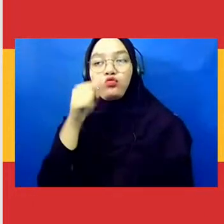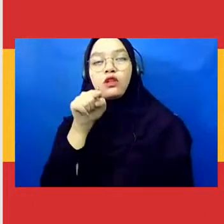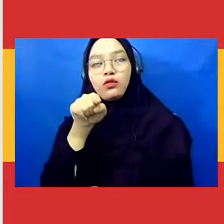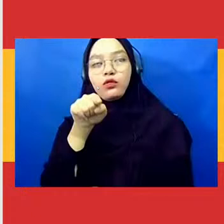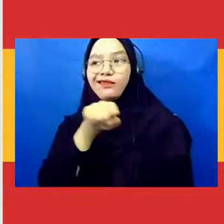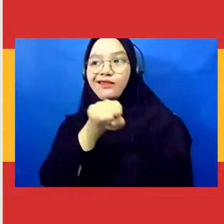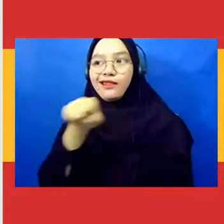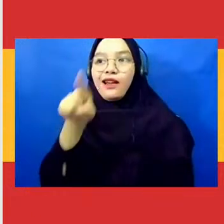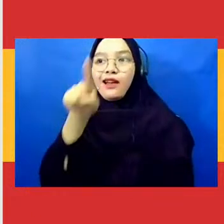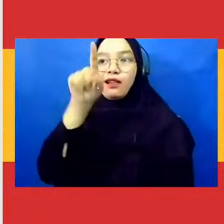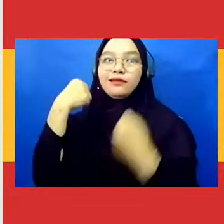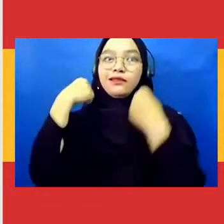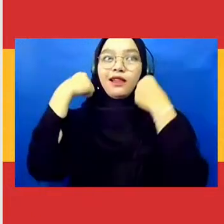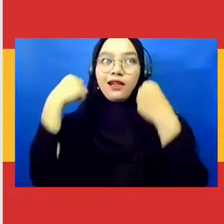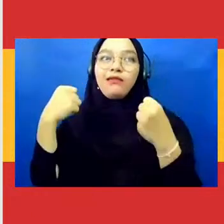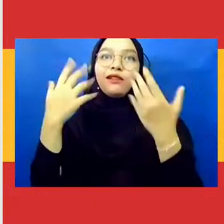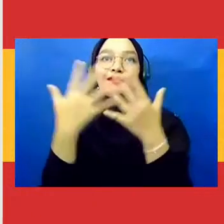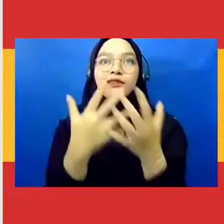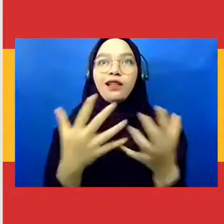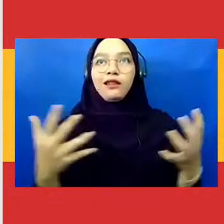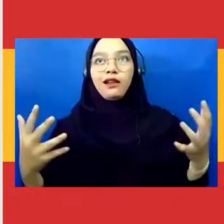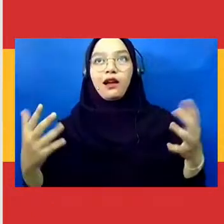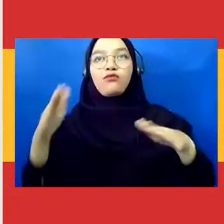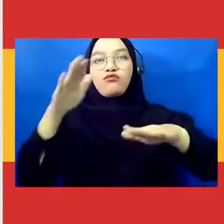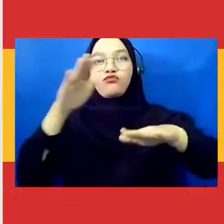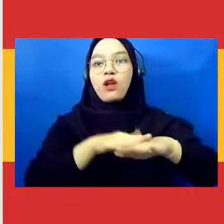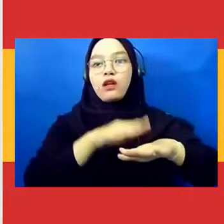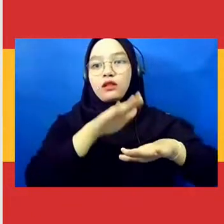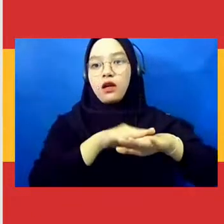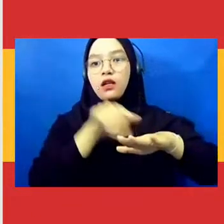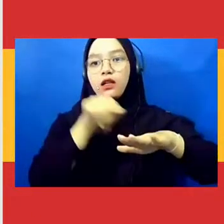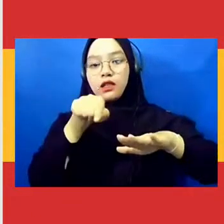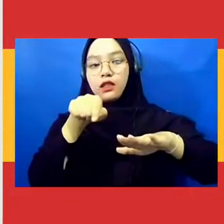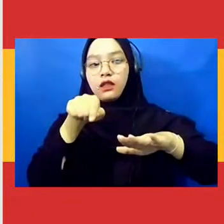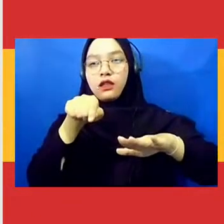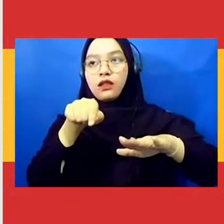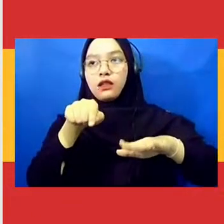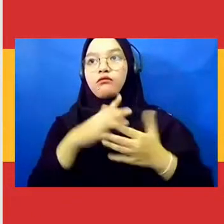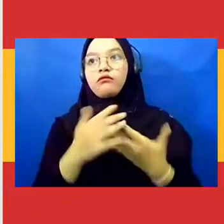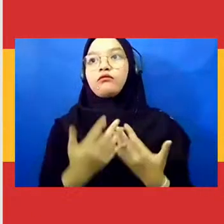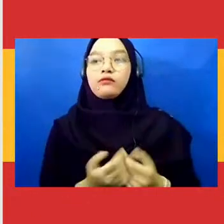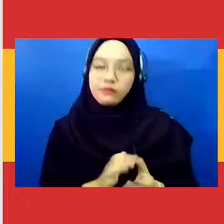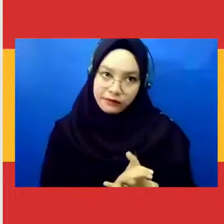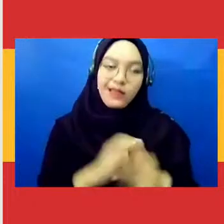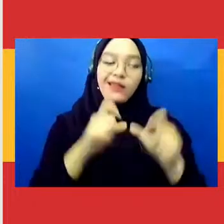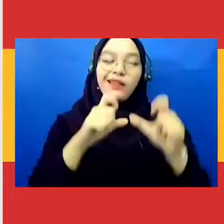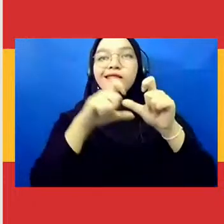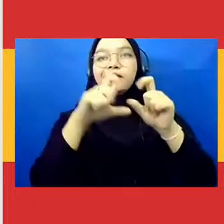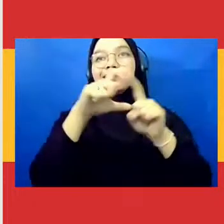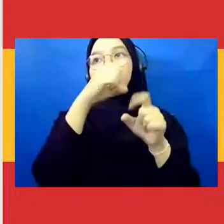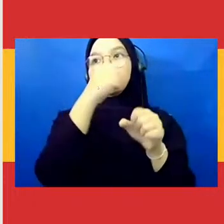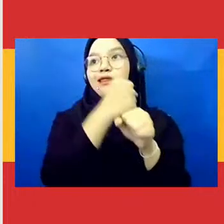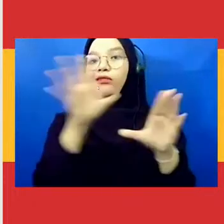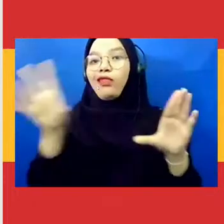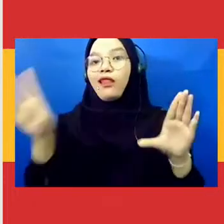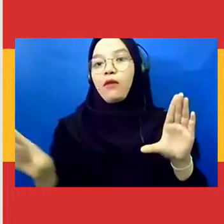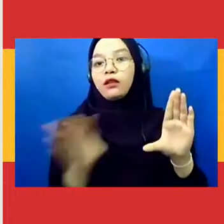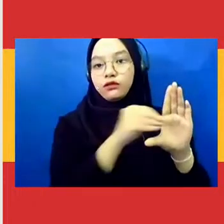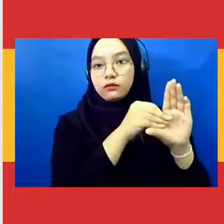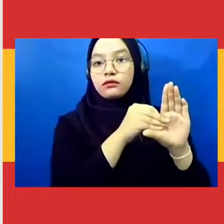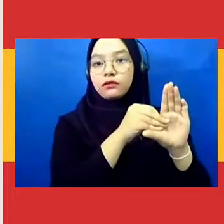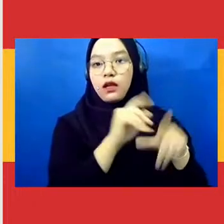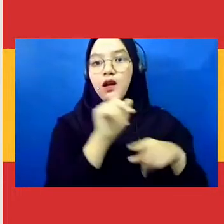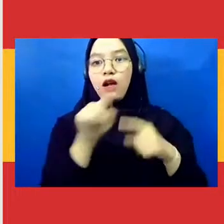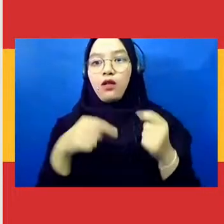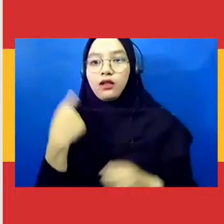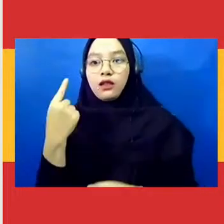sehat, sejahtera, dan berdaya. Dan ini sebenarnya sudah tertuang dalam sustainable goals. Jadi kalau kita lihat